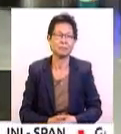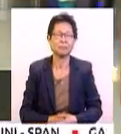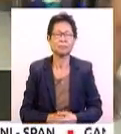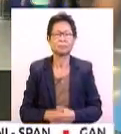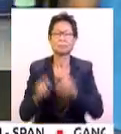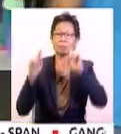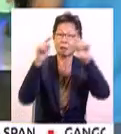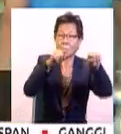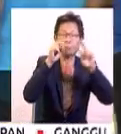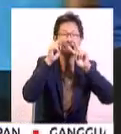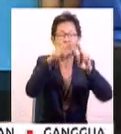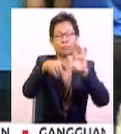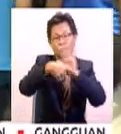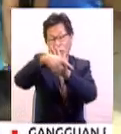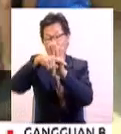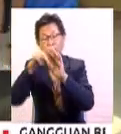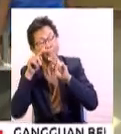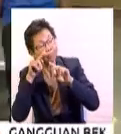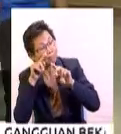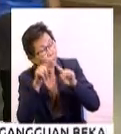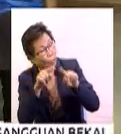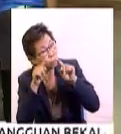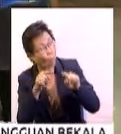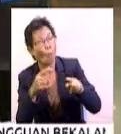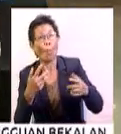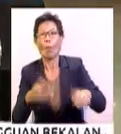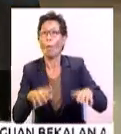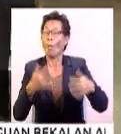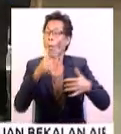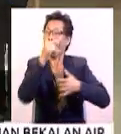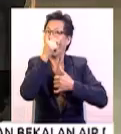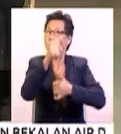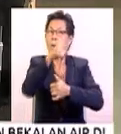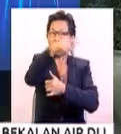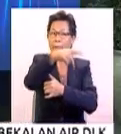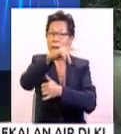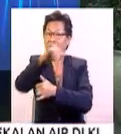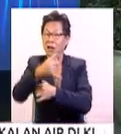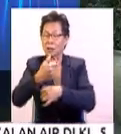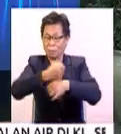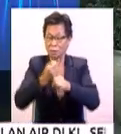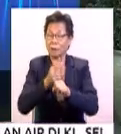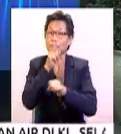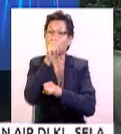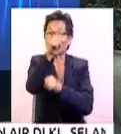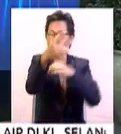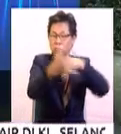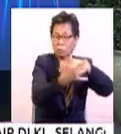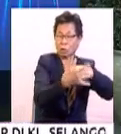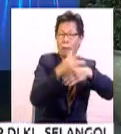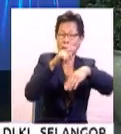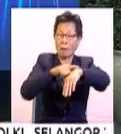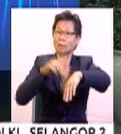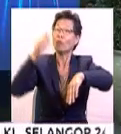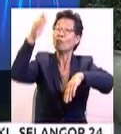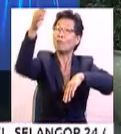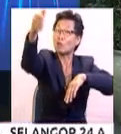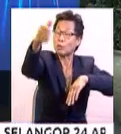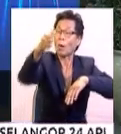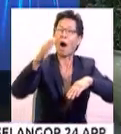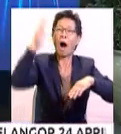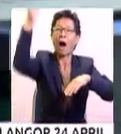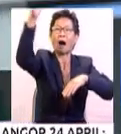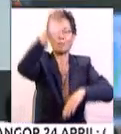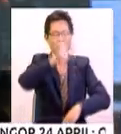Beliau yang hadir menyaksikan pameran berkenaan turut teruja menyatakan hasrat PPJ dalam merealisasikan teknologi masa hadapan yang bakal